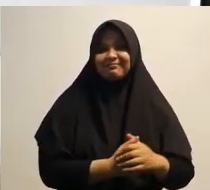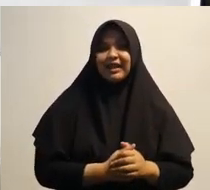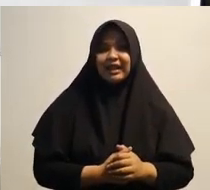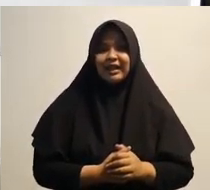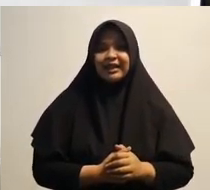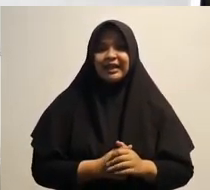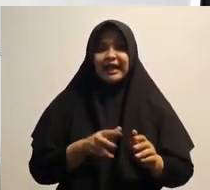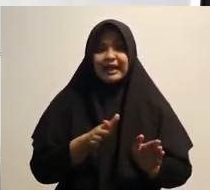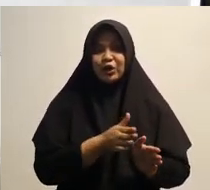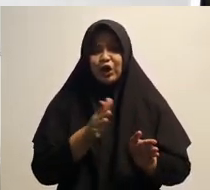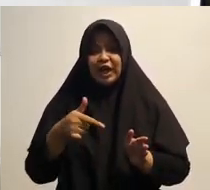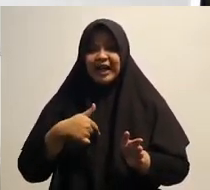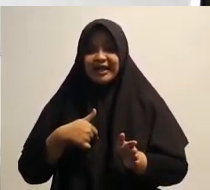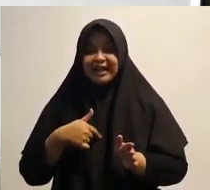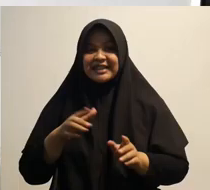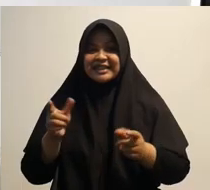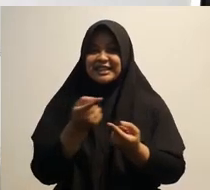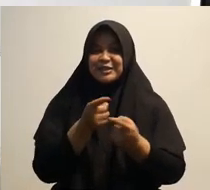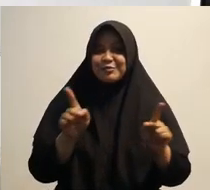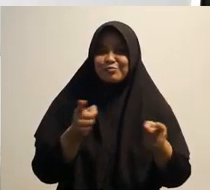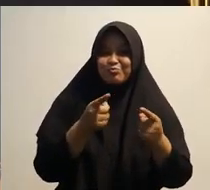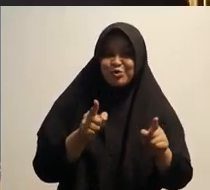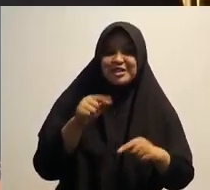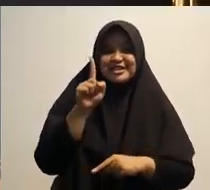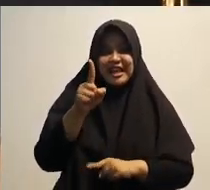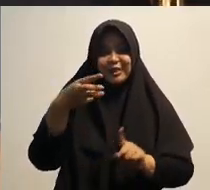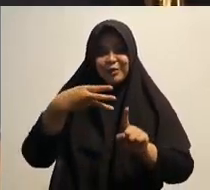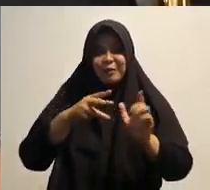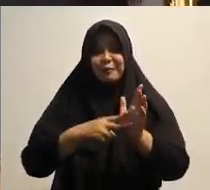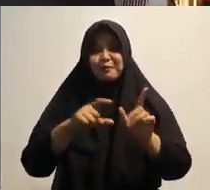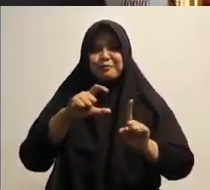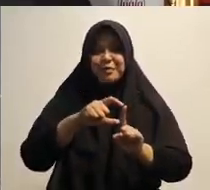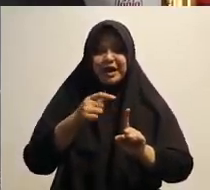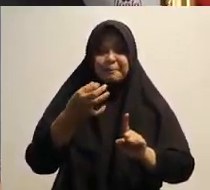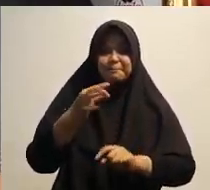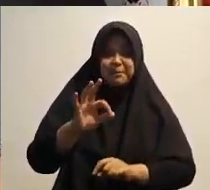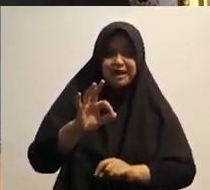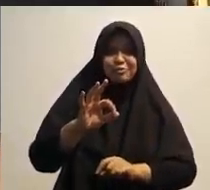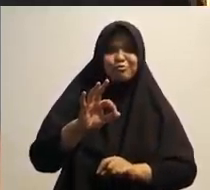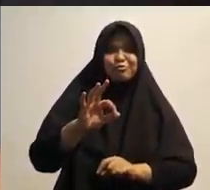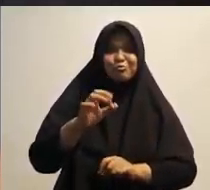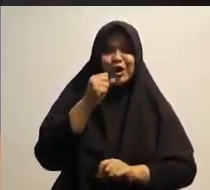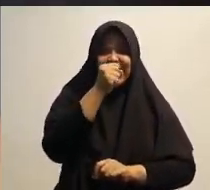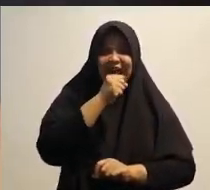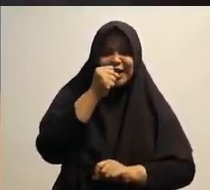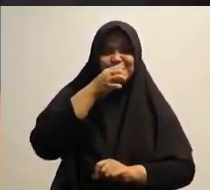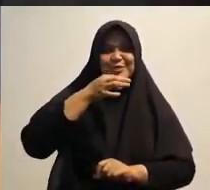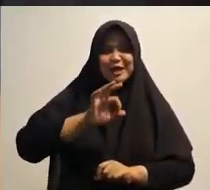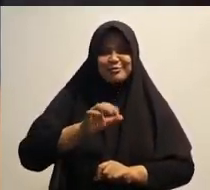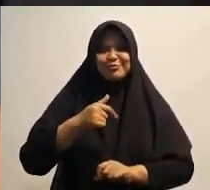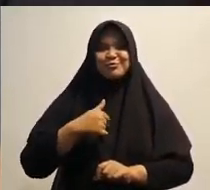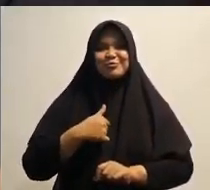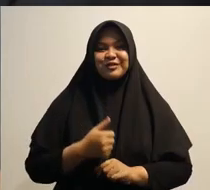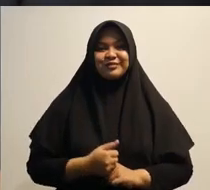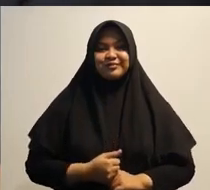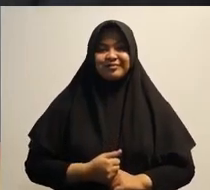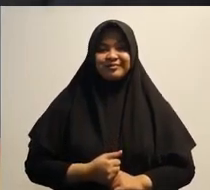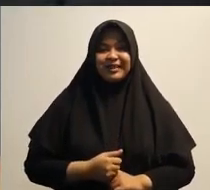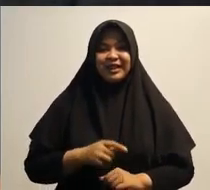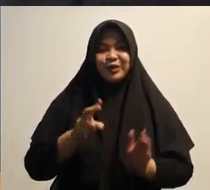ya. Dan juga kesempatan kali ini kita akan dimeriahkan oleh satu band yang baru saja ngeluarin hit terbarunya